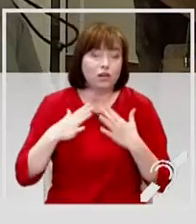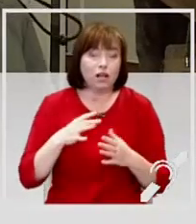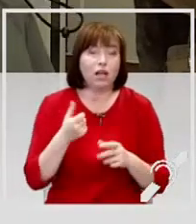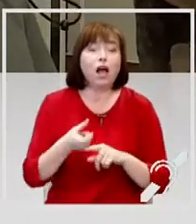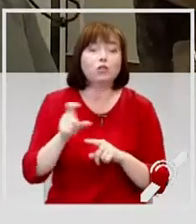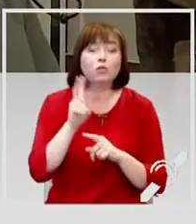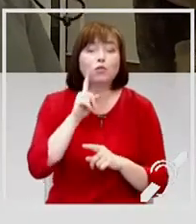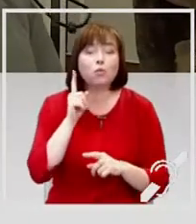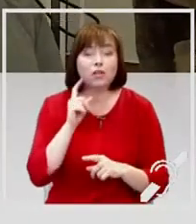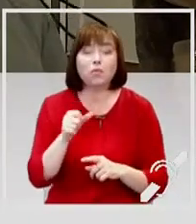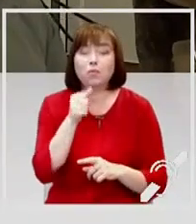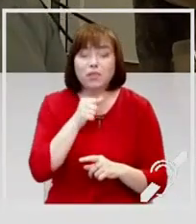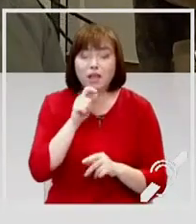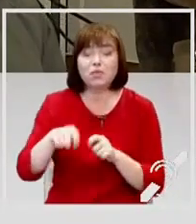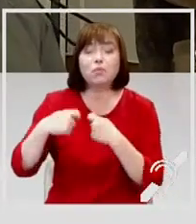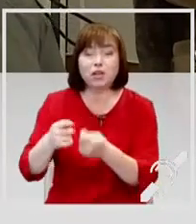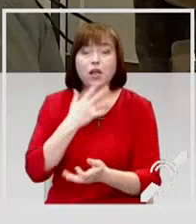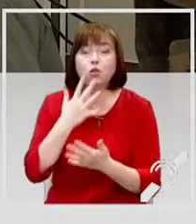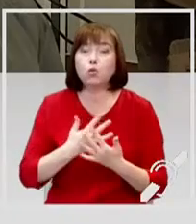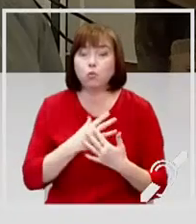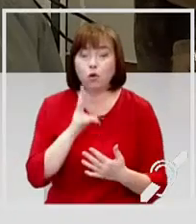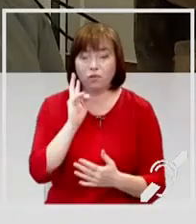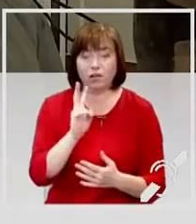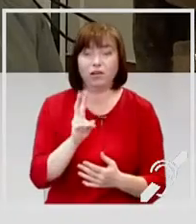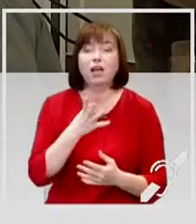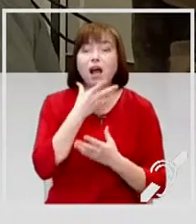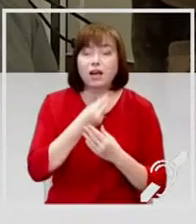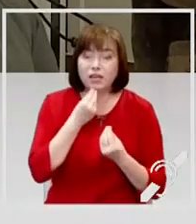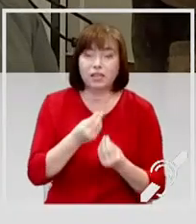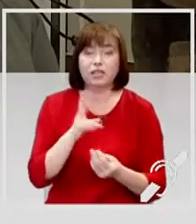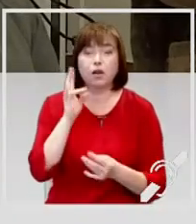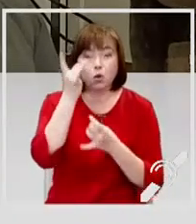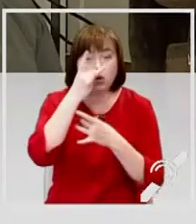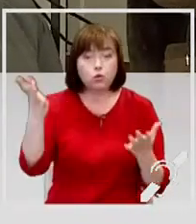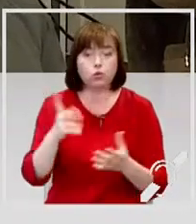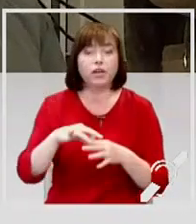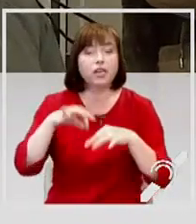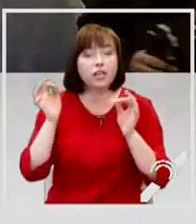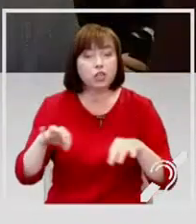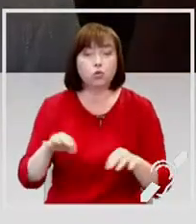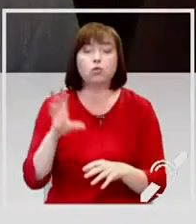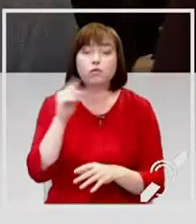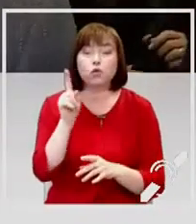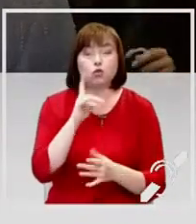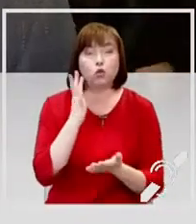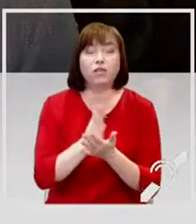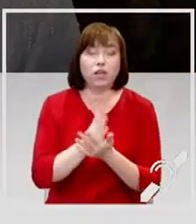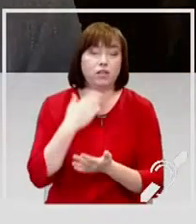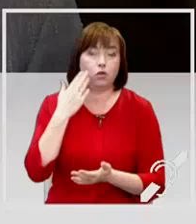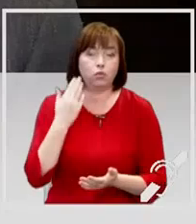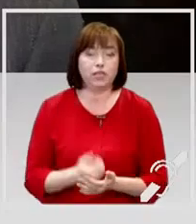tineri care încercăm să le transmitem dragostea față de tot ce este frumos, de cultură, de tot ce este românesc. Dovedim prin